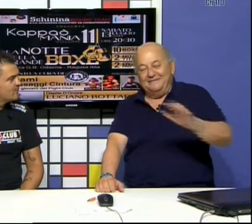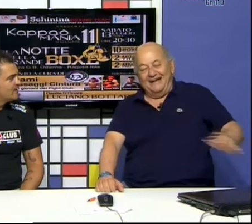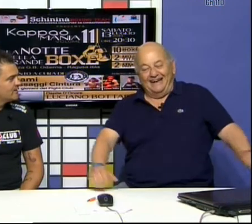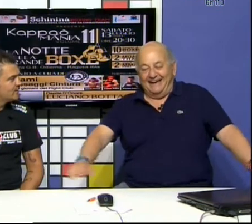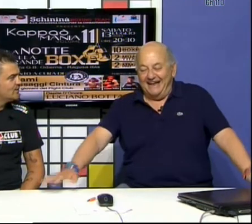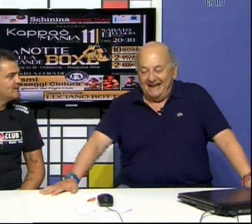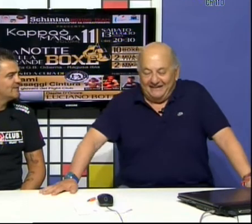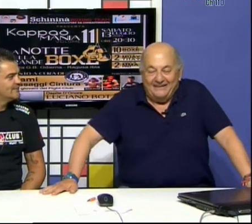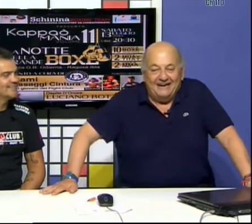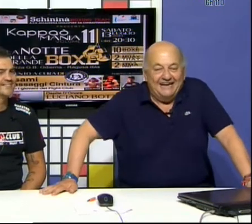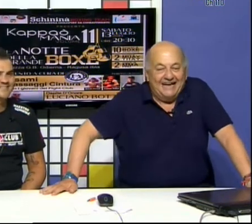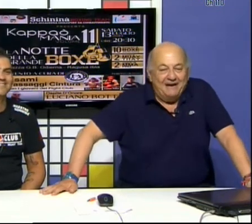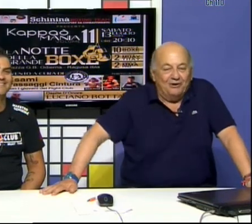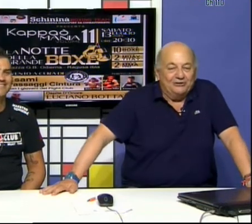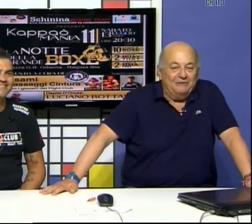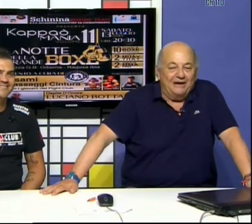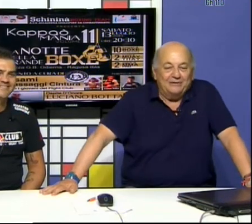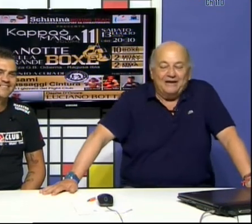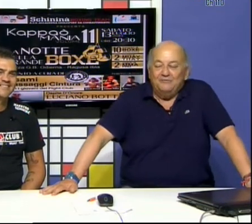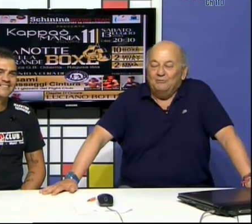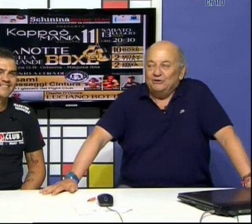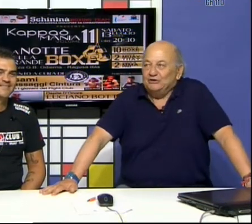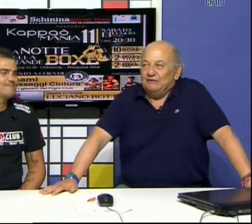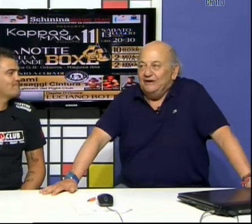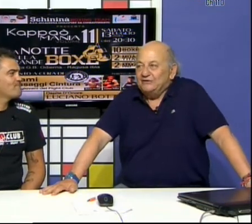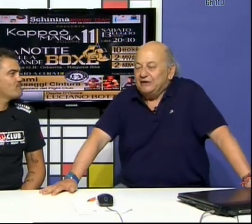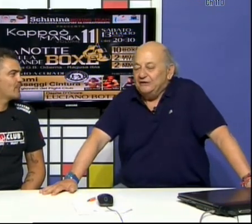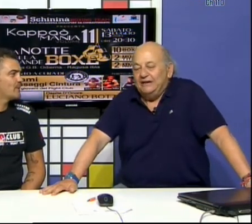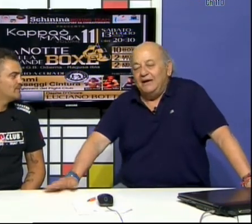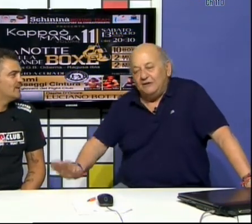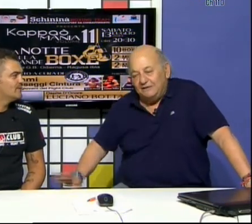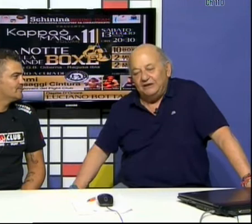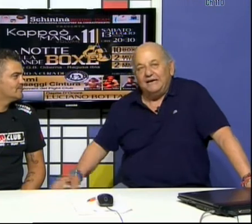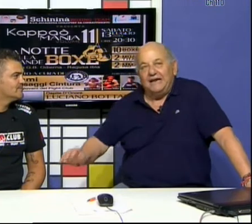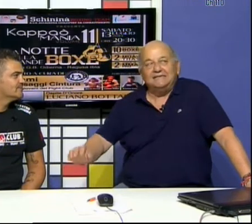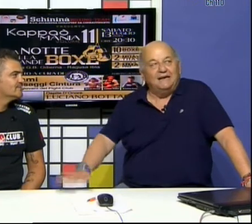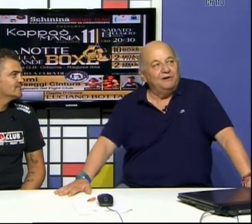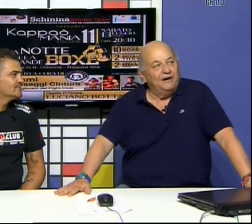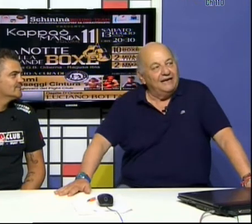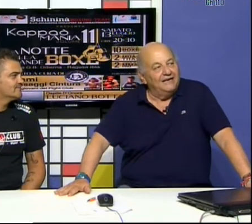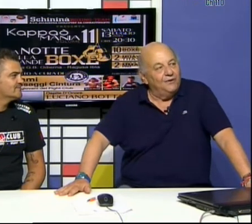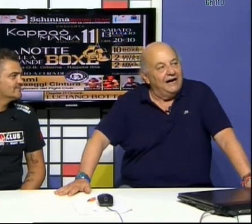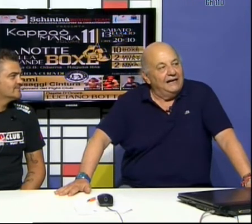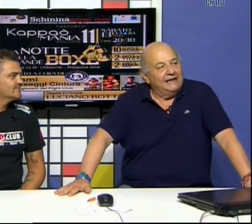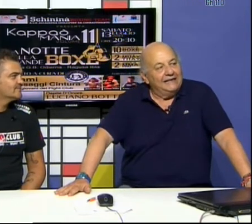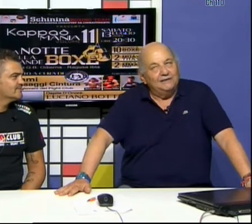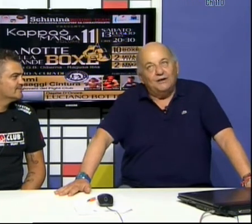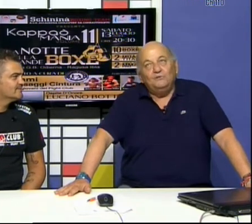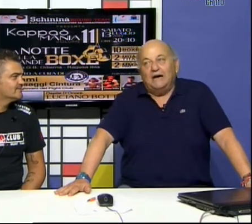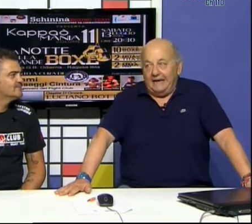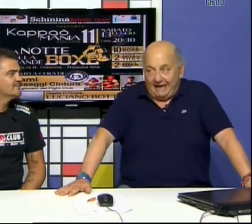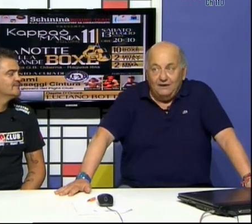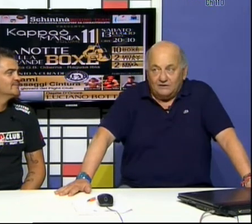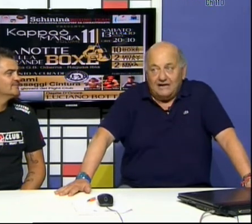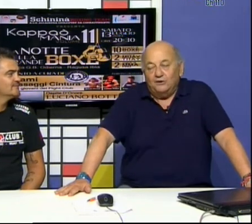mangiare, bere tranquillamente. Vabbè, è molto bello, perché è un mondo davvero straordinario, e devo dire grazie a Emanuele che ha dato